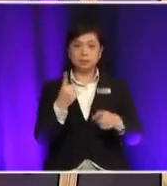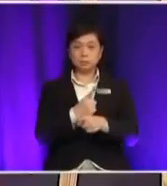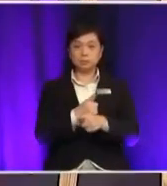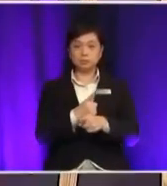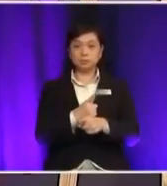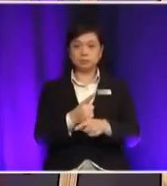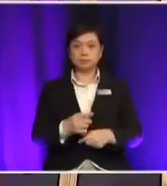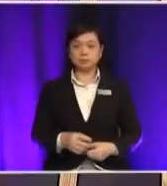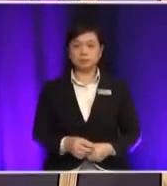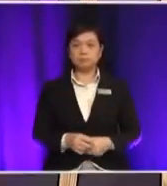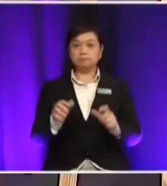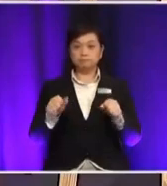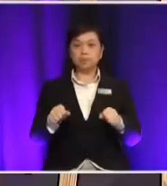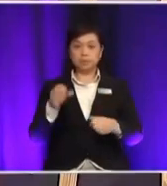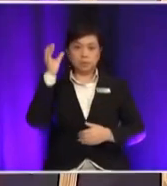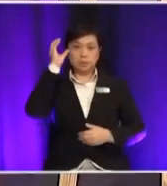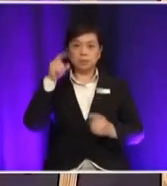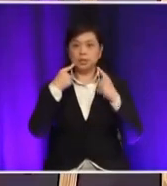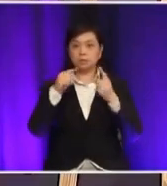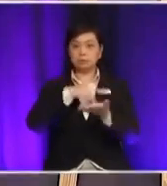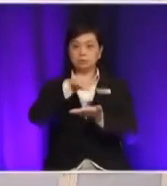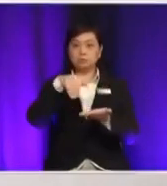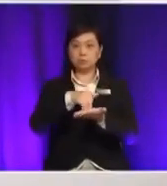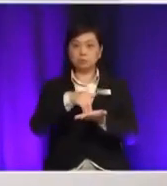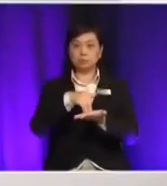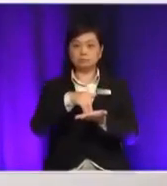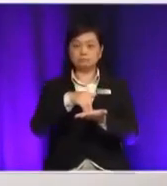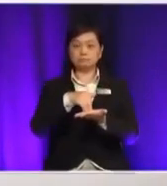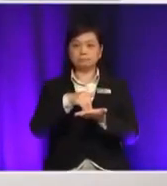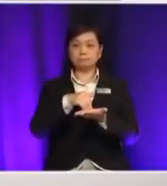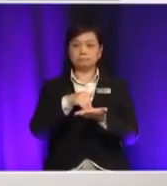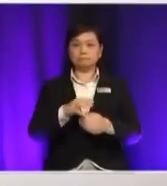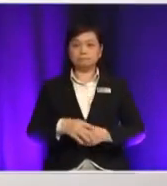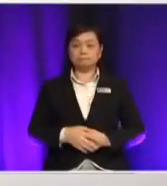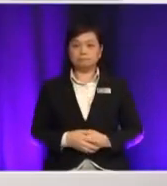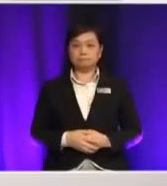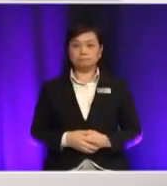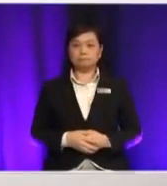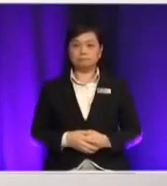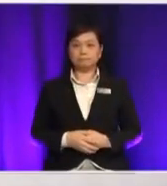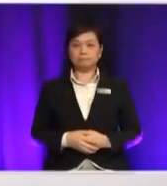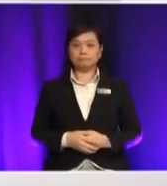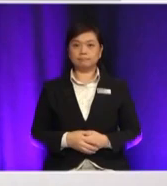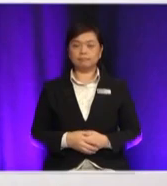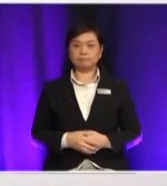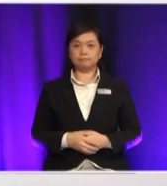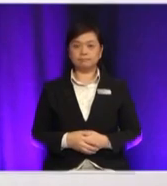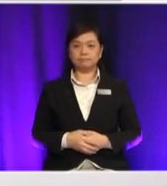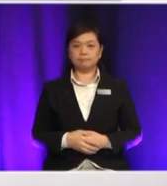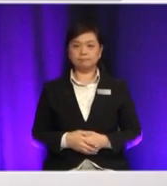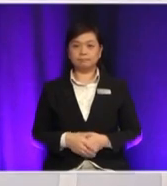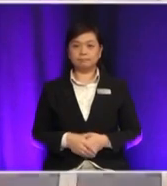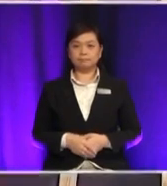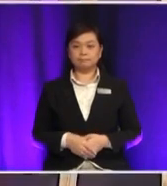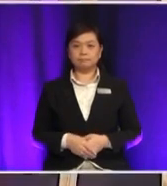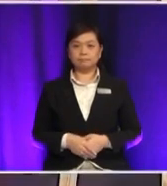oke oke Mampukah Kris menjawab semua soal lanceng gone ah itulah keyakinannya pada anak murid Cemerlang